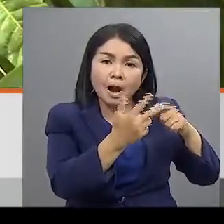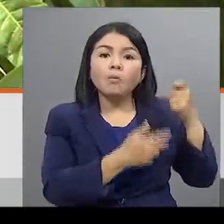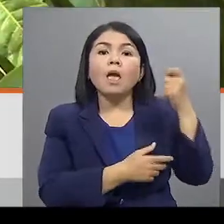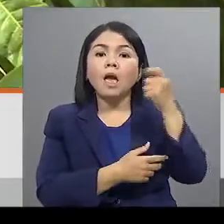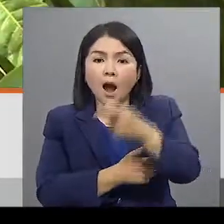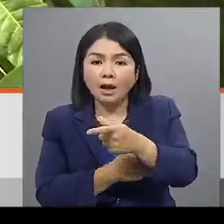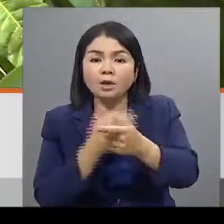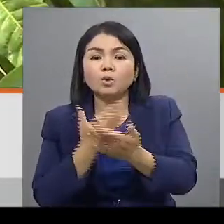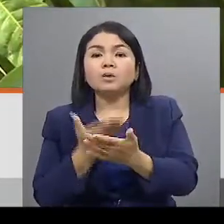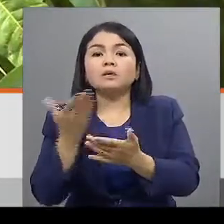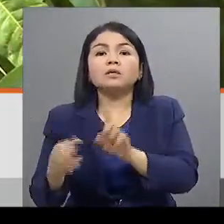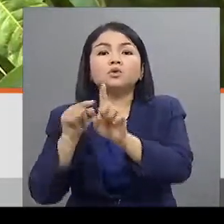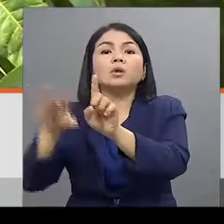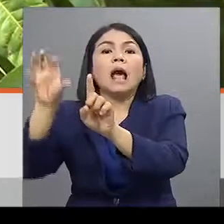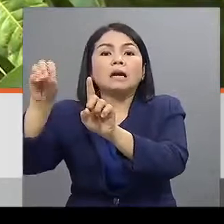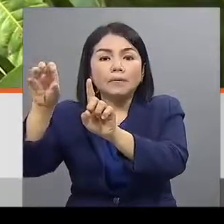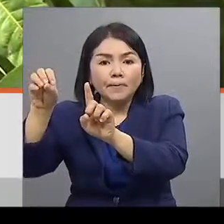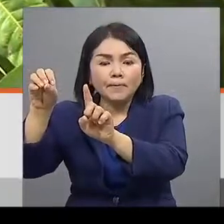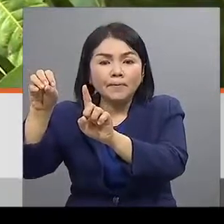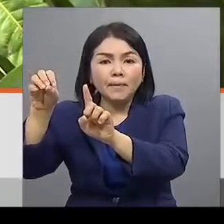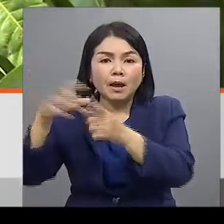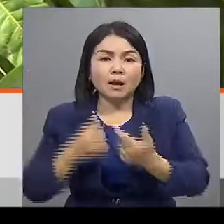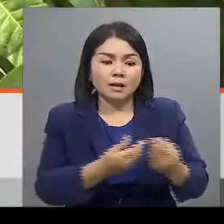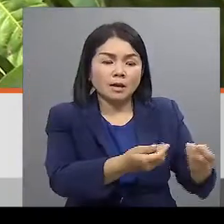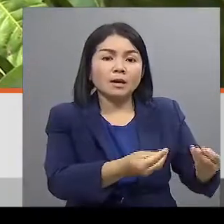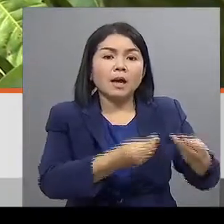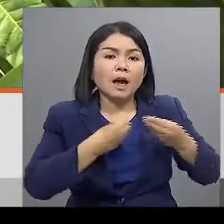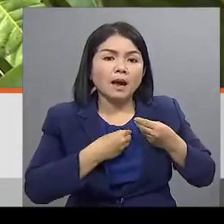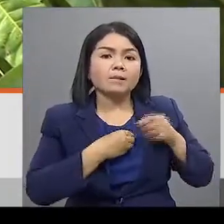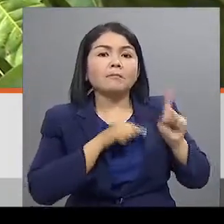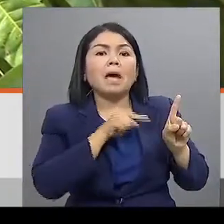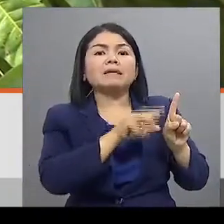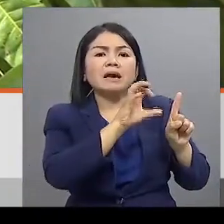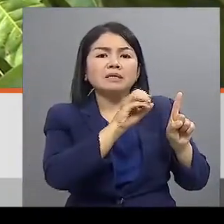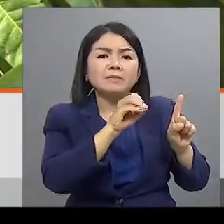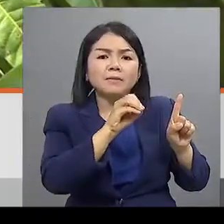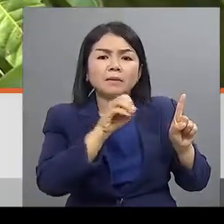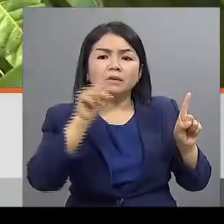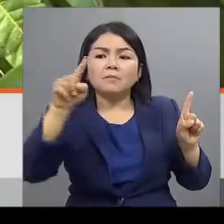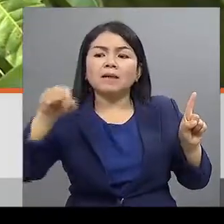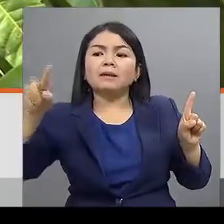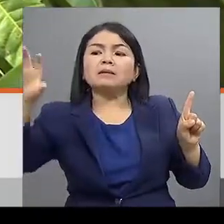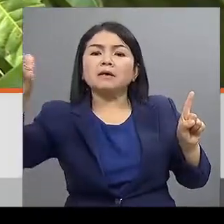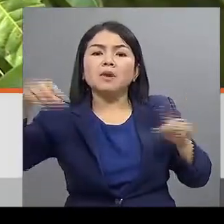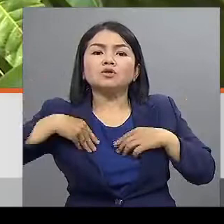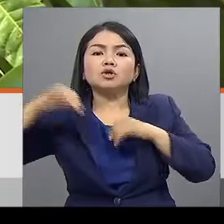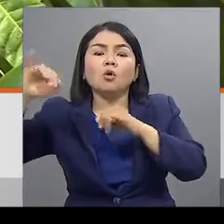บาท50นะชาวสวนก็ได้กิโลละบาท50อุดหนุนมาแต่ปรากฏว่าเขาให้เงินมาก้